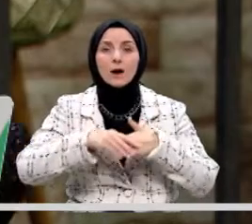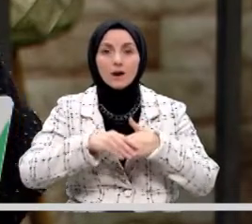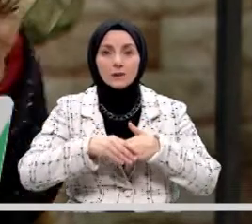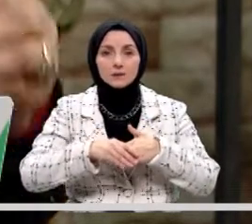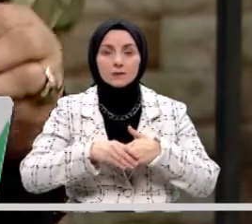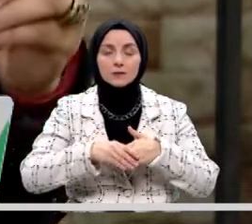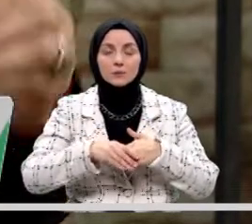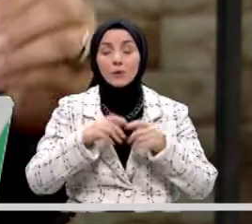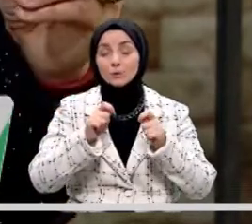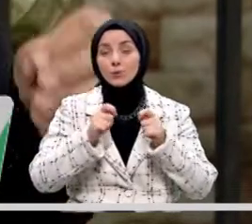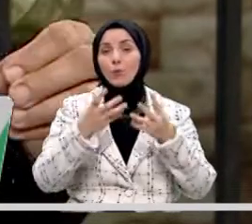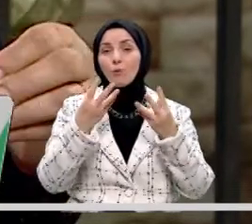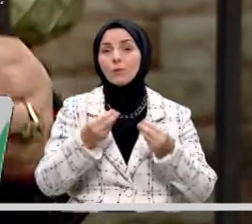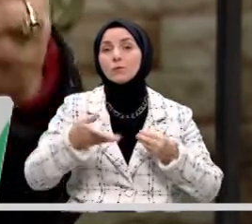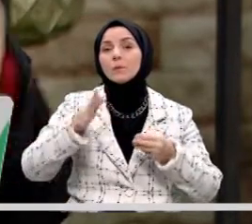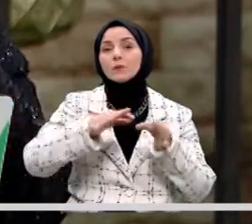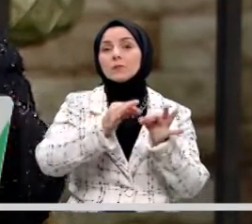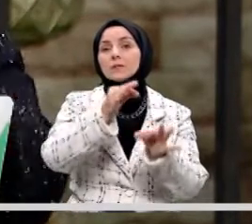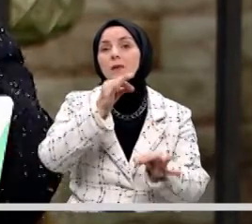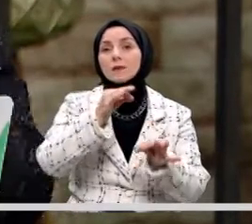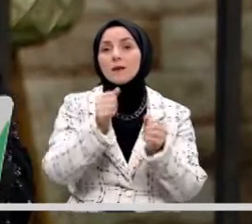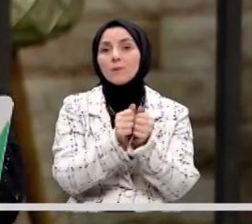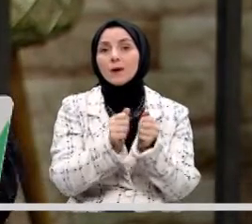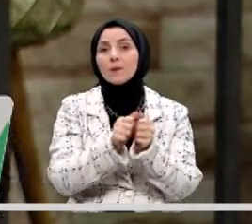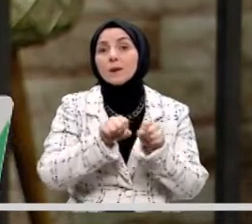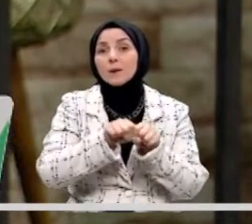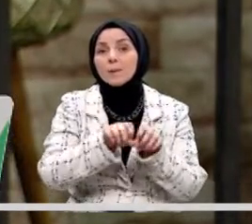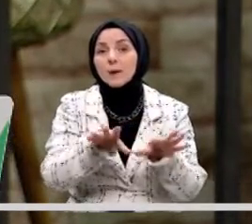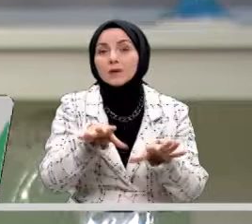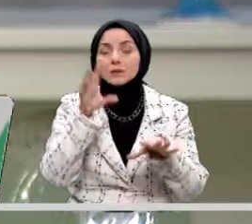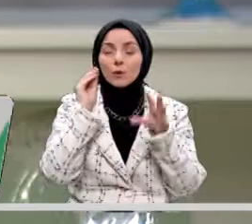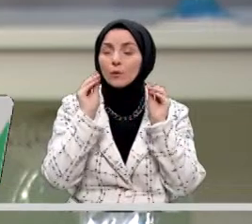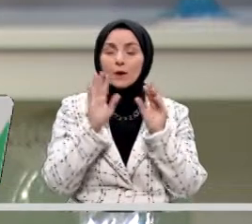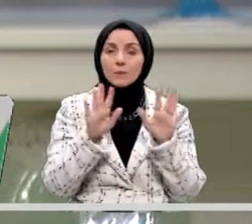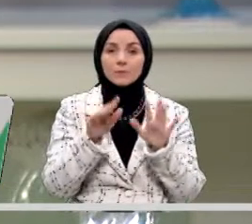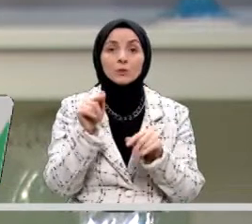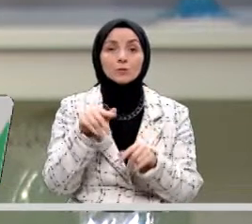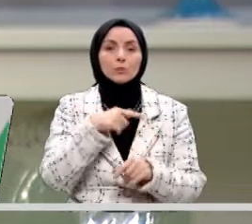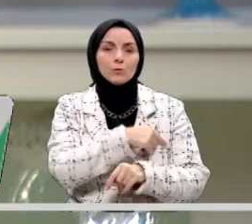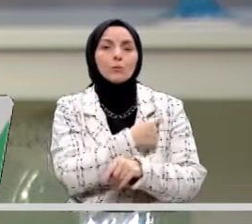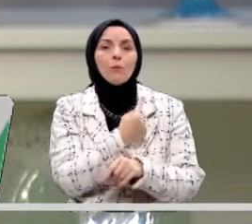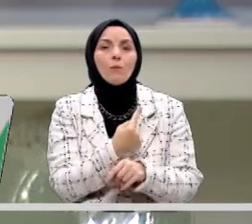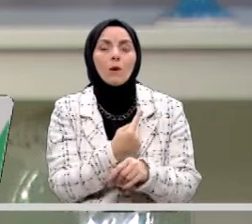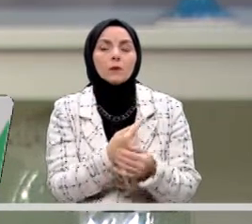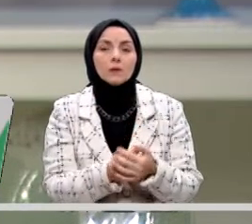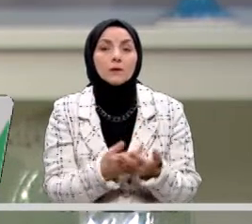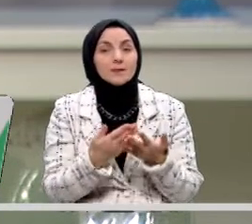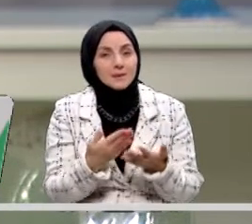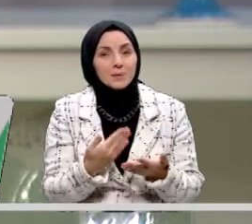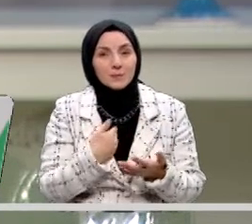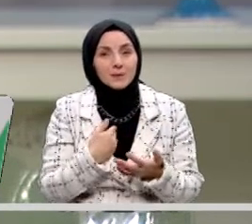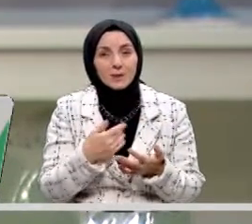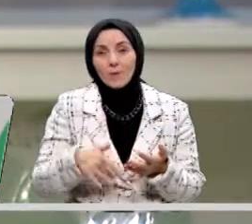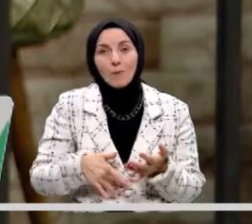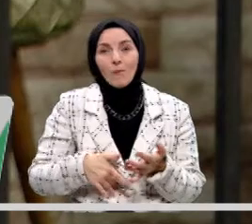başkalarıyla beraber paylaşım duygusunu Henüz daha öğrenmemiştir bunların hepsi çok normal Yani tabii bana işte Komik geliyor mesela